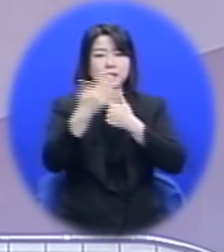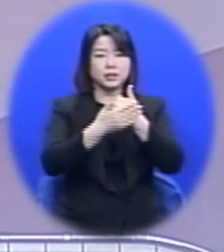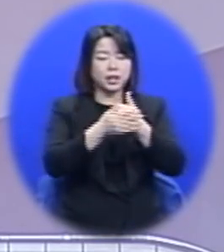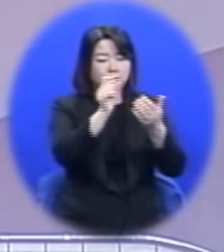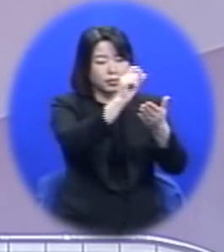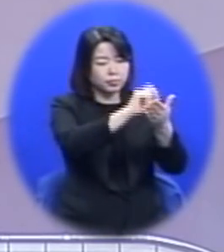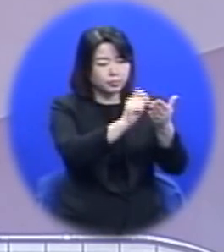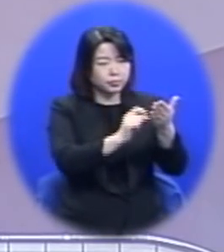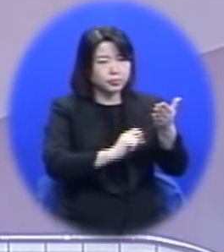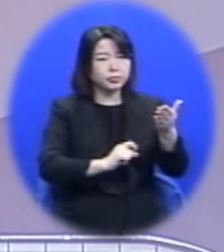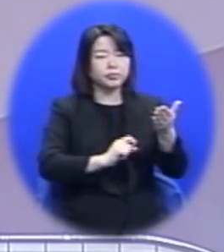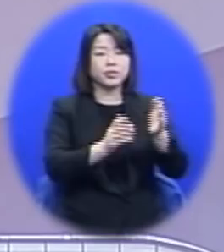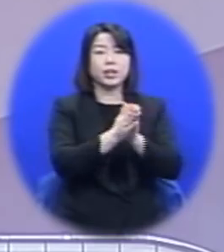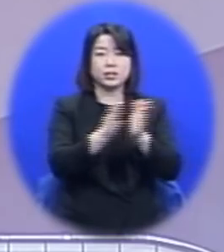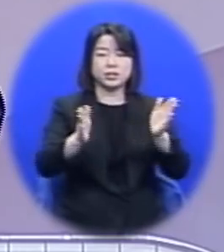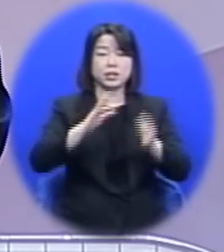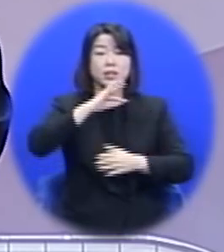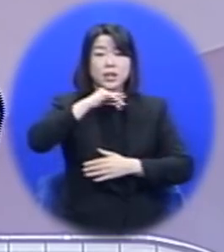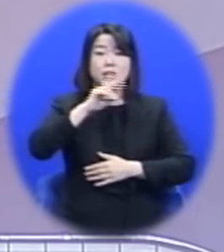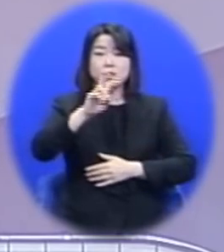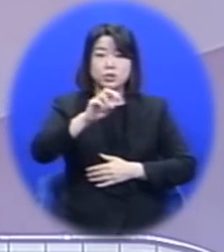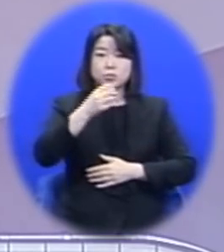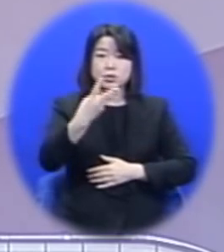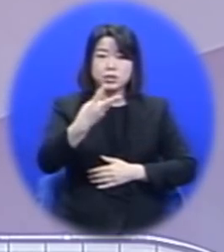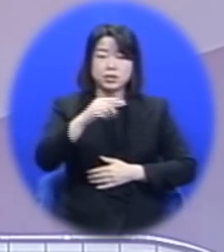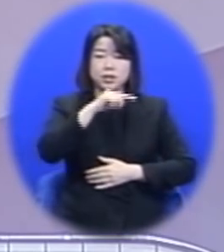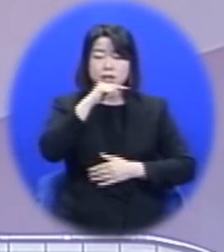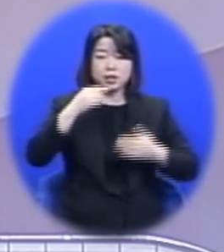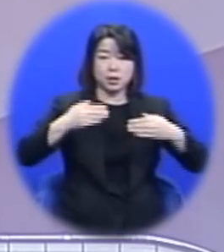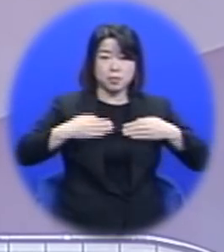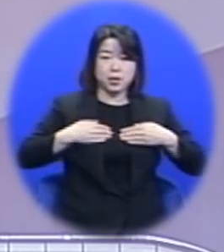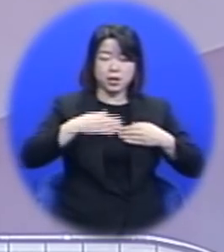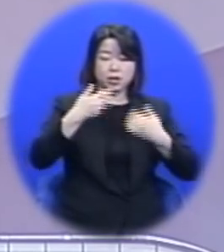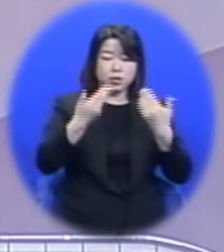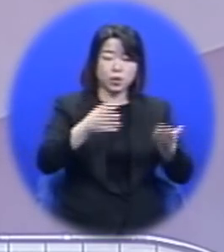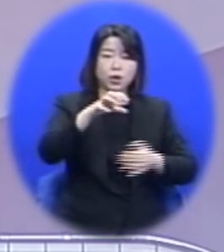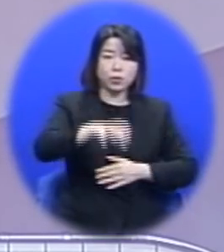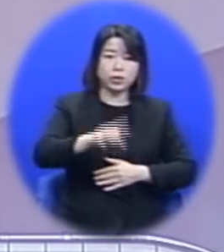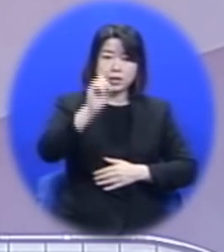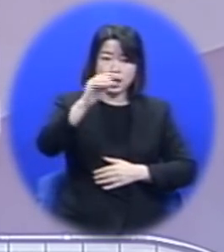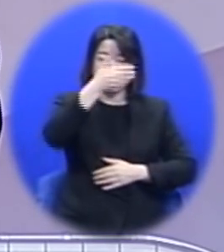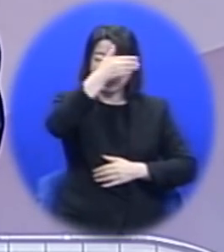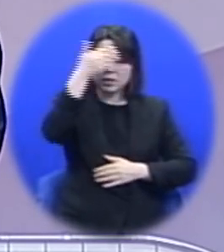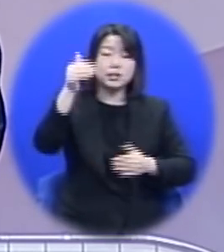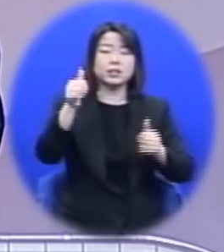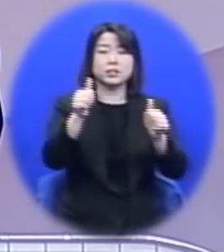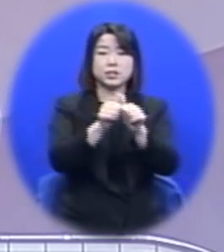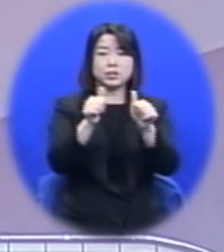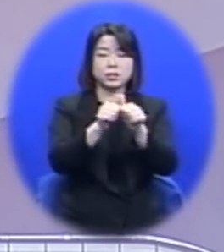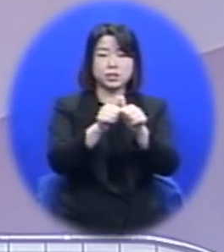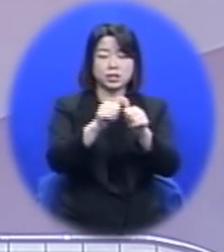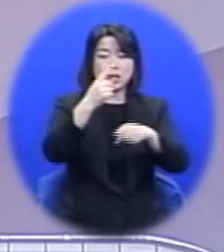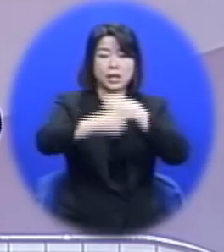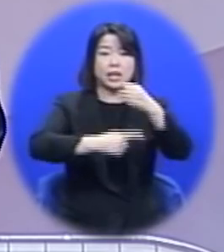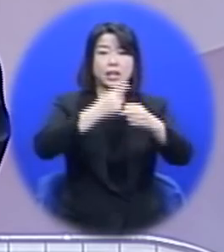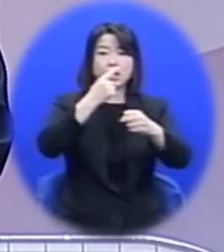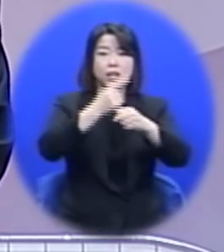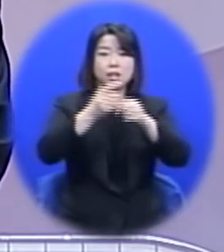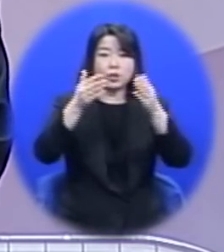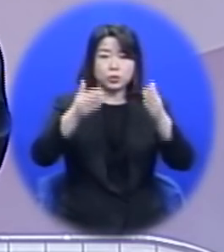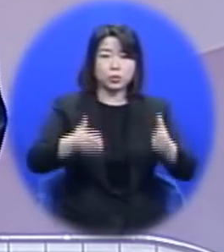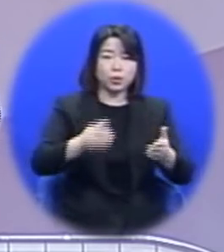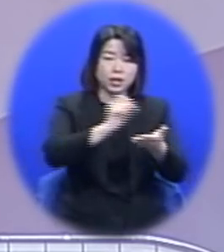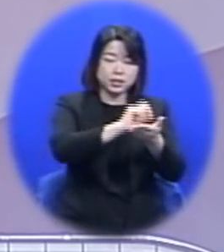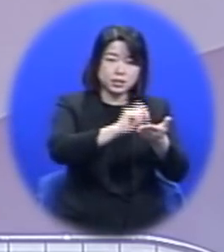시작했습니다. 23살 폐결핵 요양원에 있는 한 청년이 1년 동안 쓴 일기가 나의